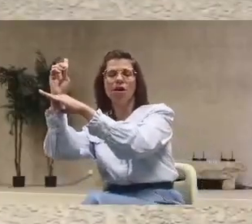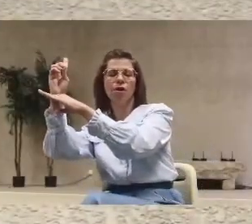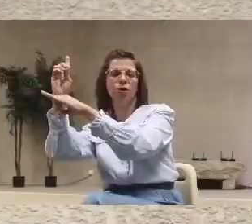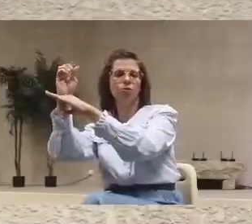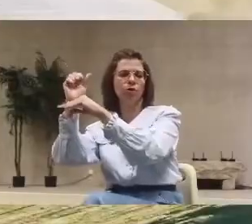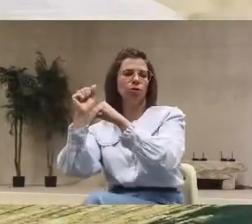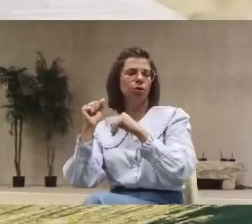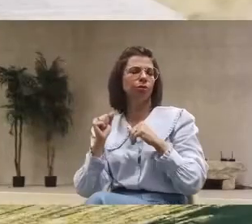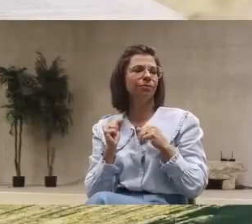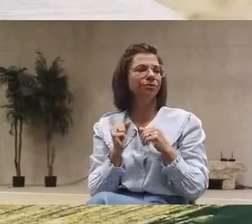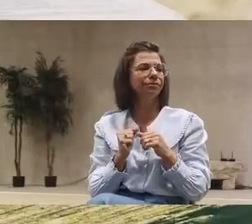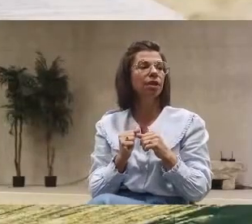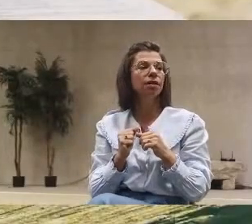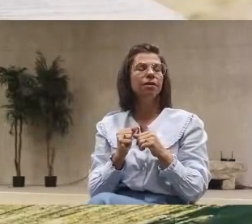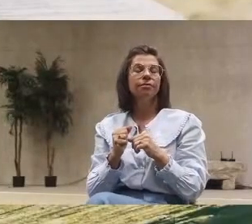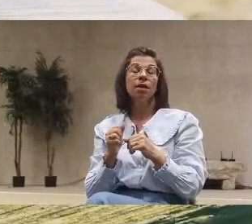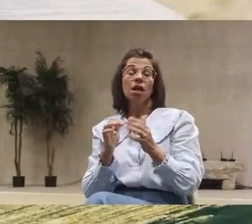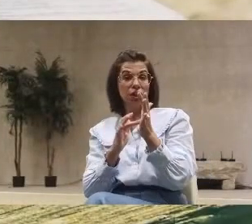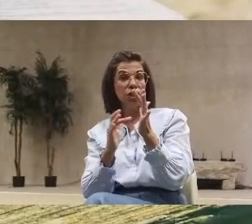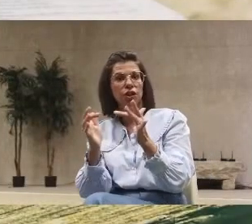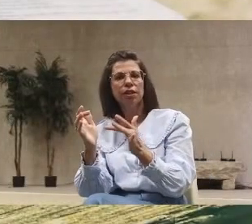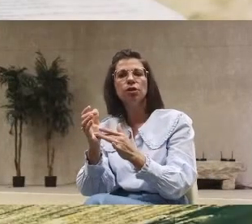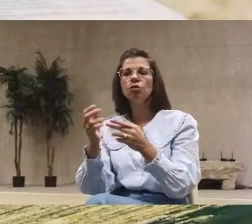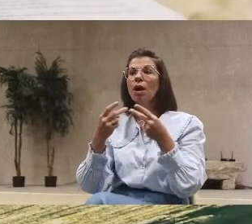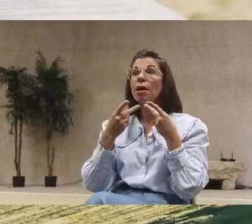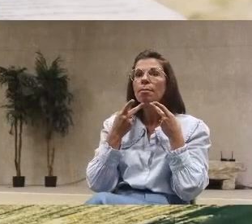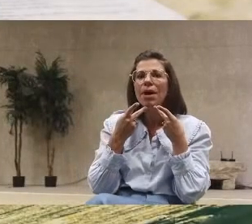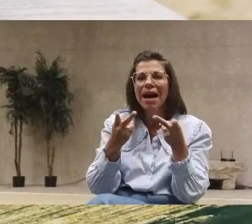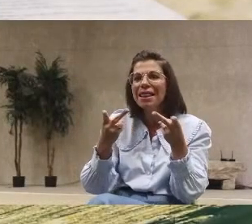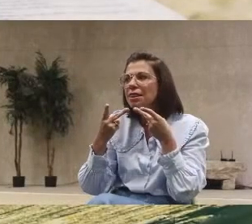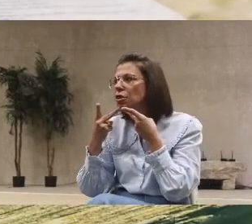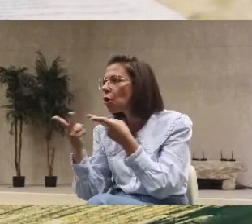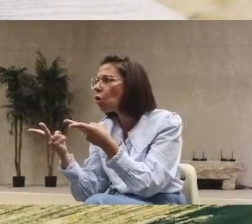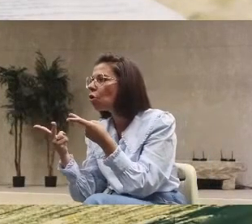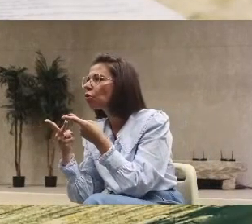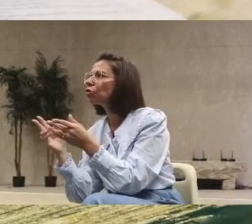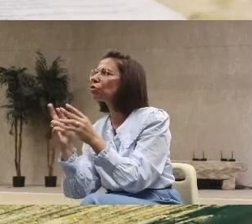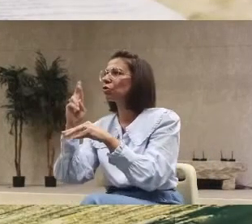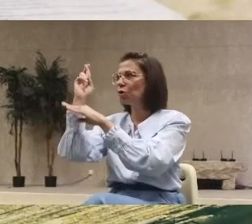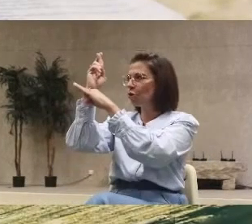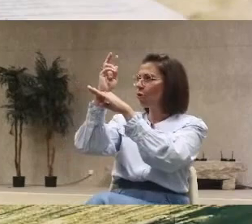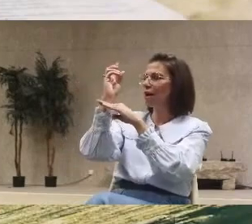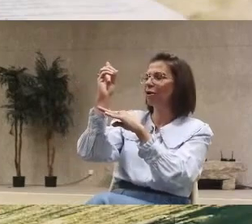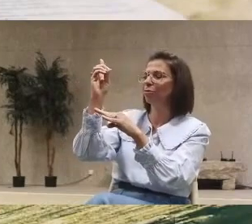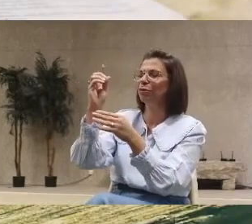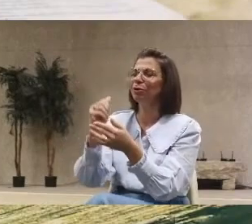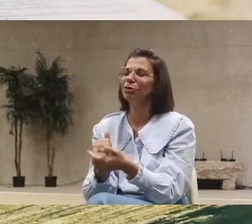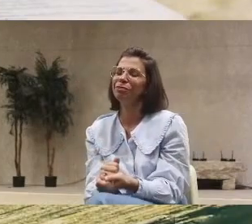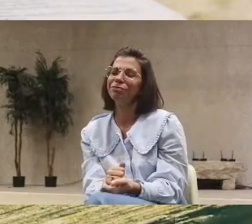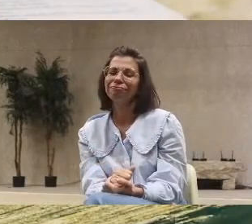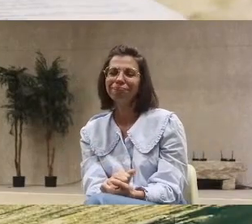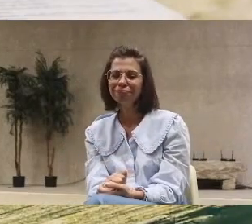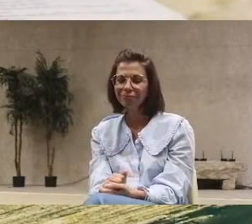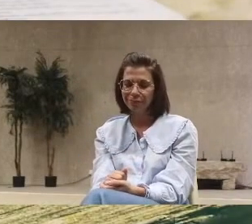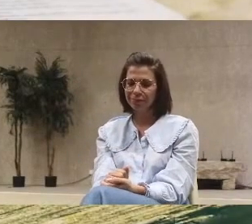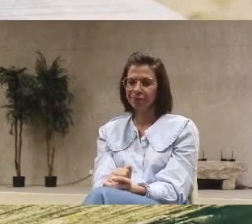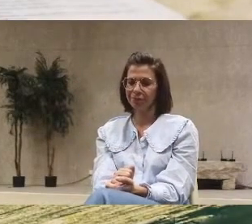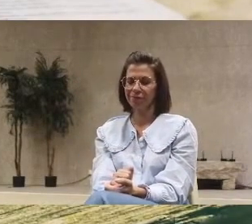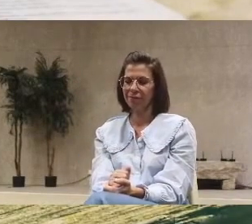écoutaient ces choses, et Jésus ajouta une parabole, parce qu'ils étaient près de Jérusalem, et qu'on croyait qu'à l'instant,